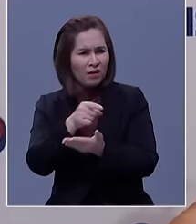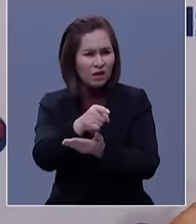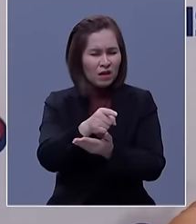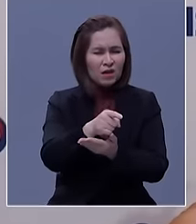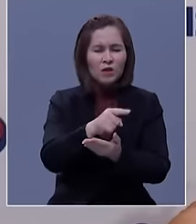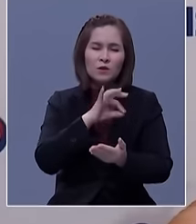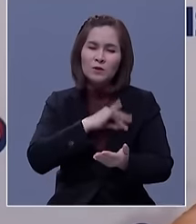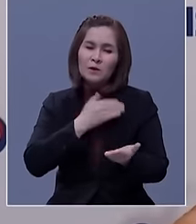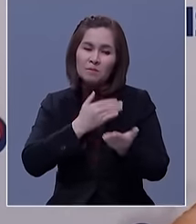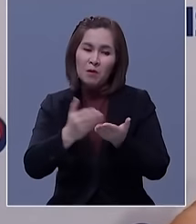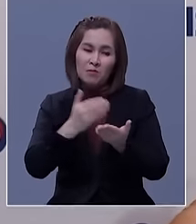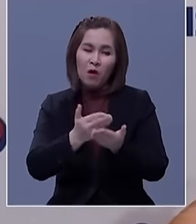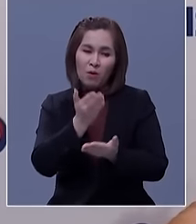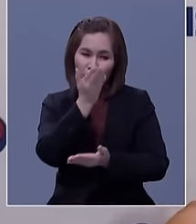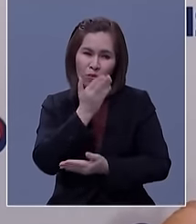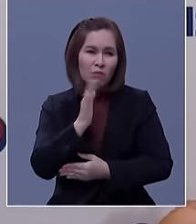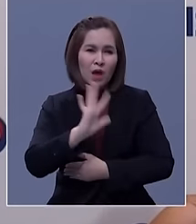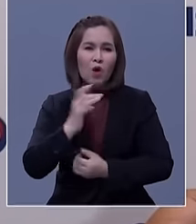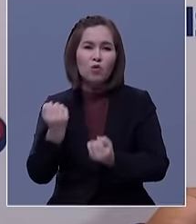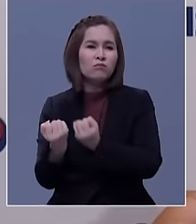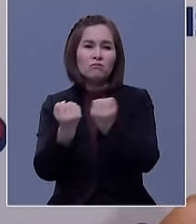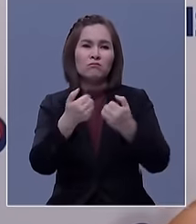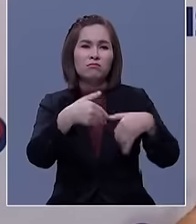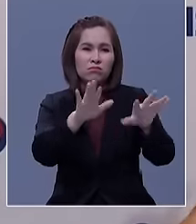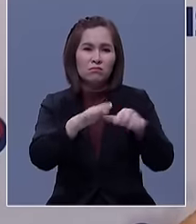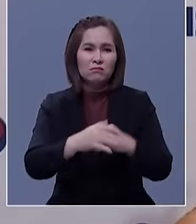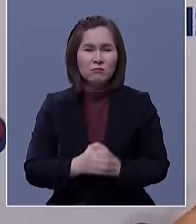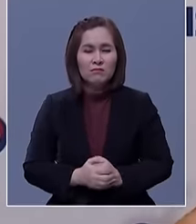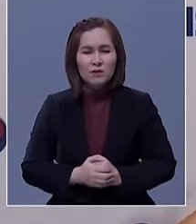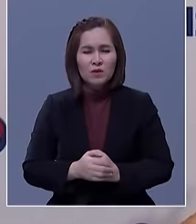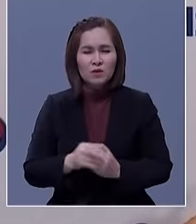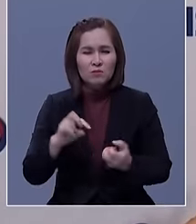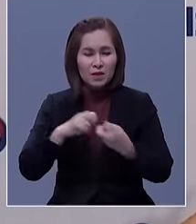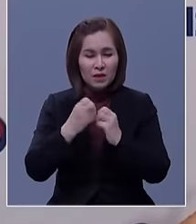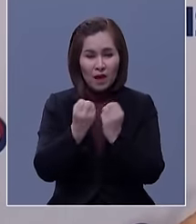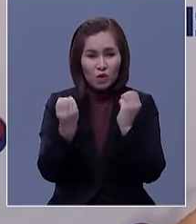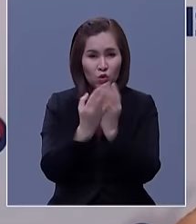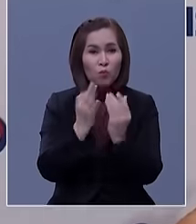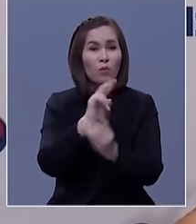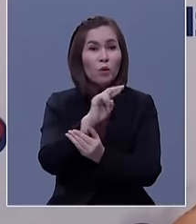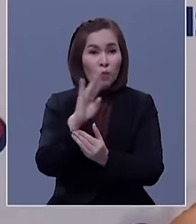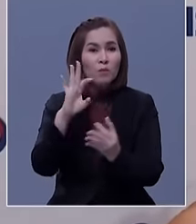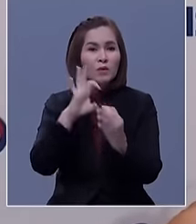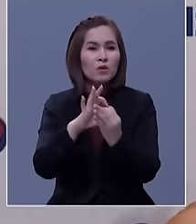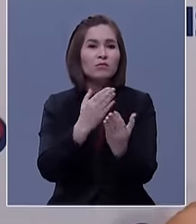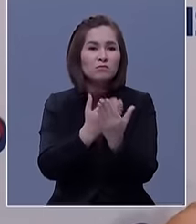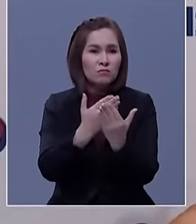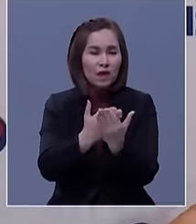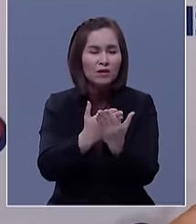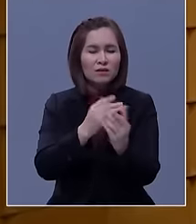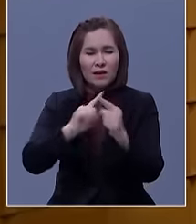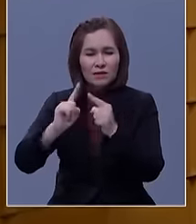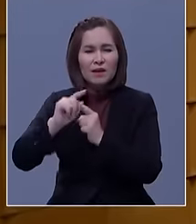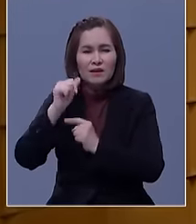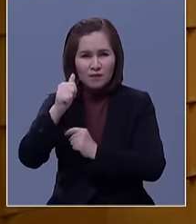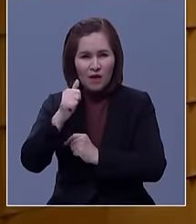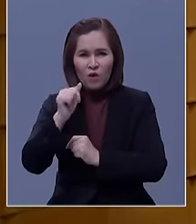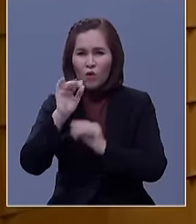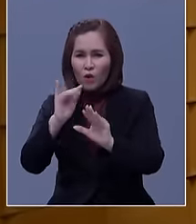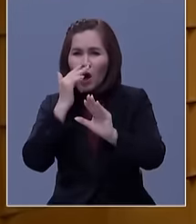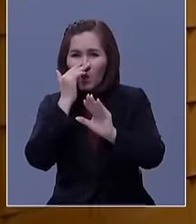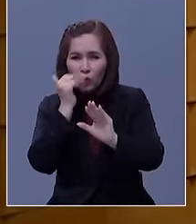จะไม่มีกำลังใจที่จะผ่อนก็เอารถมาคืนสพันธ์การเงินก็จะเกิดความสูญเสียกับระบบได้เพราะฉะนั้นความเสี่ยงตรงเนี้ยมันสูงขึ้นเรื่อยๆแต่ว่า